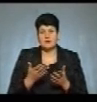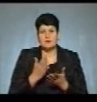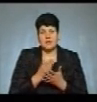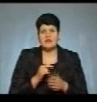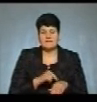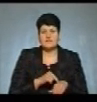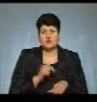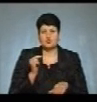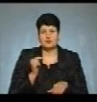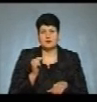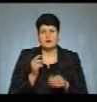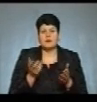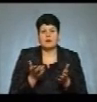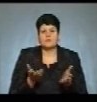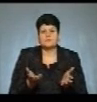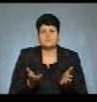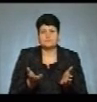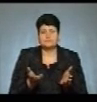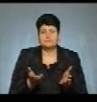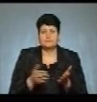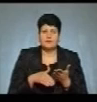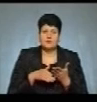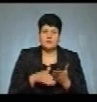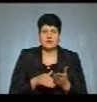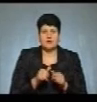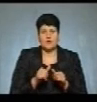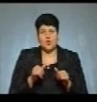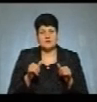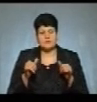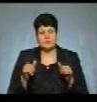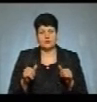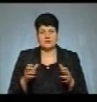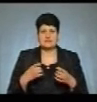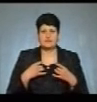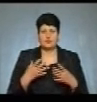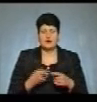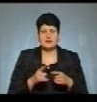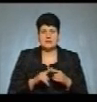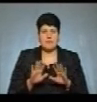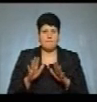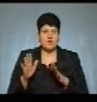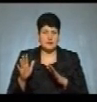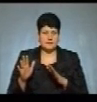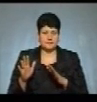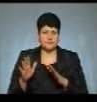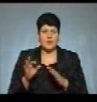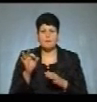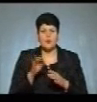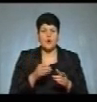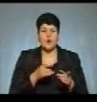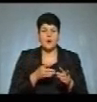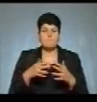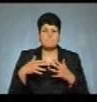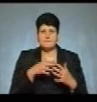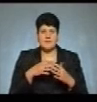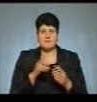відчути, якось посприяти розвитку і святкуванню цієї події. Про бій під Крутами 29